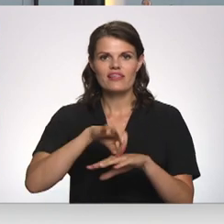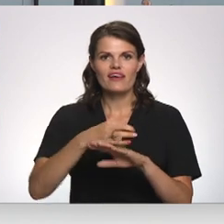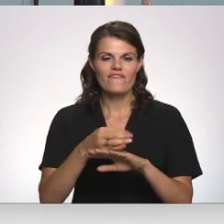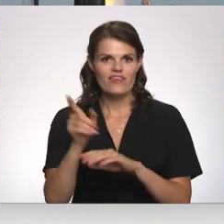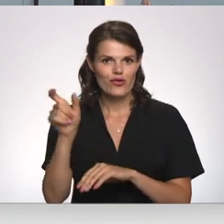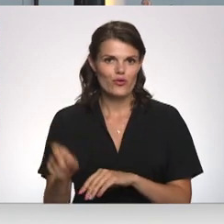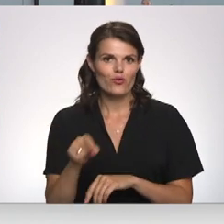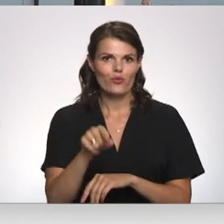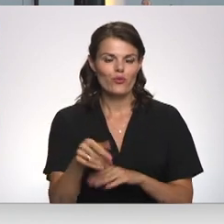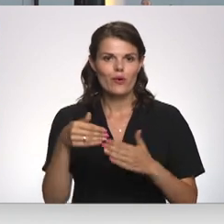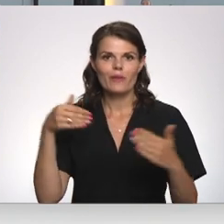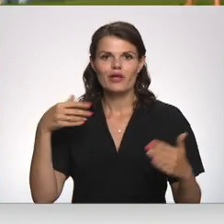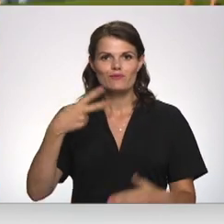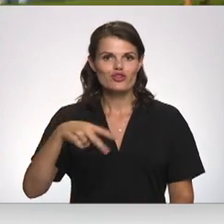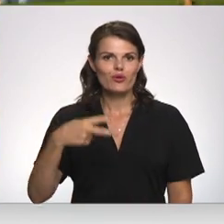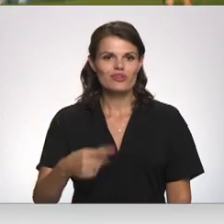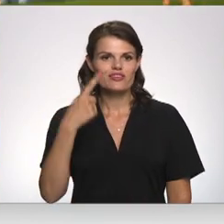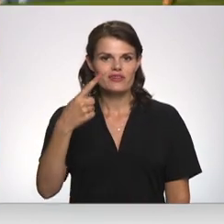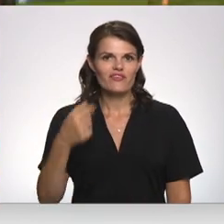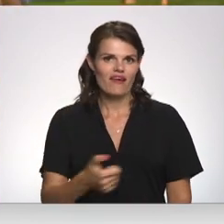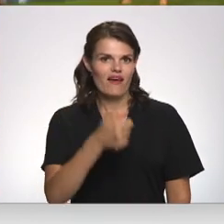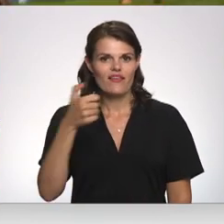svētceļojumā. Pirms 21. Gada